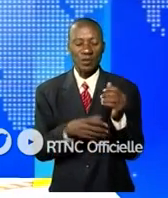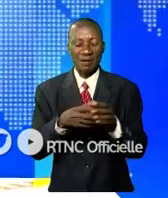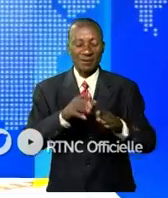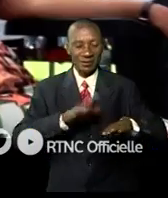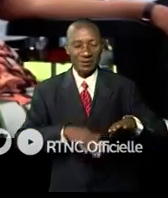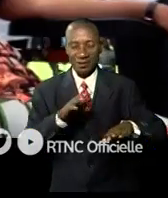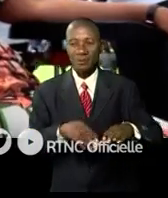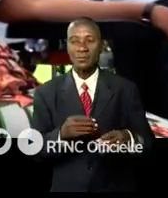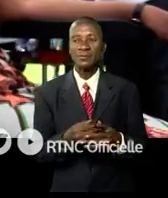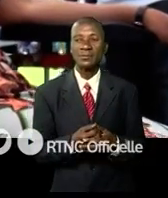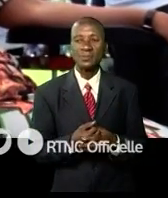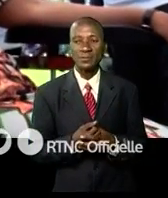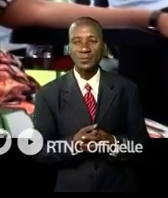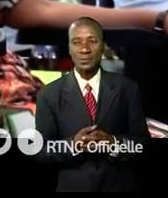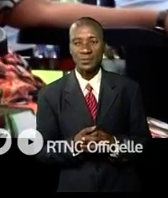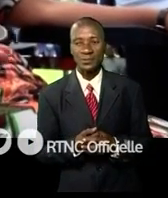Luamba.